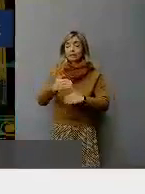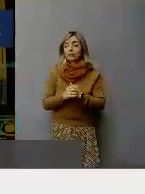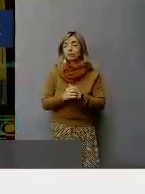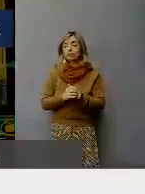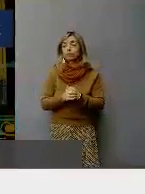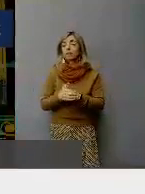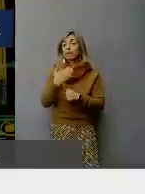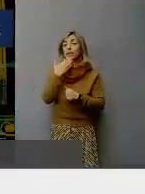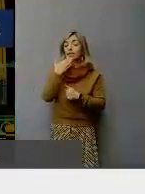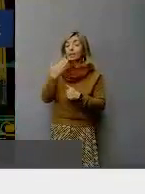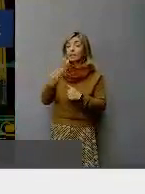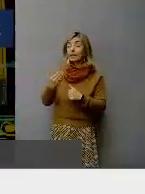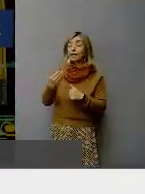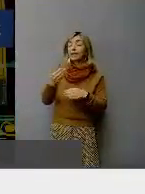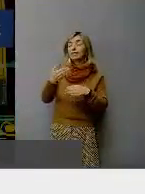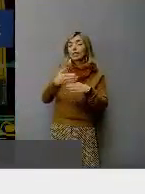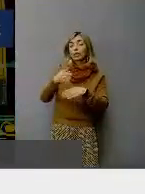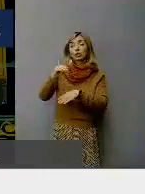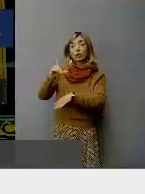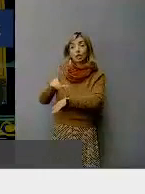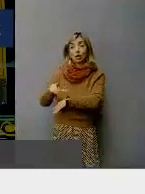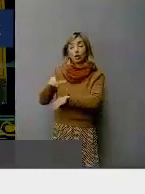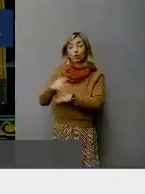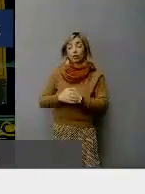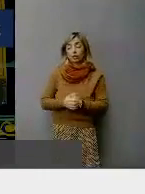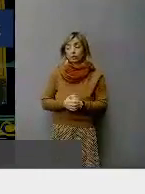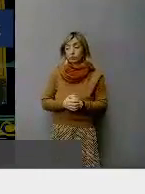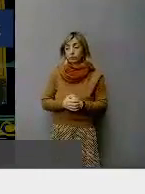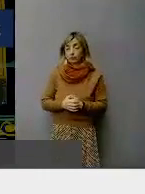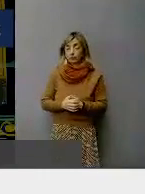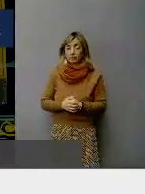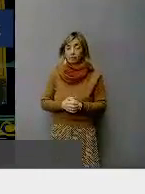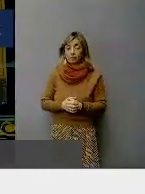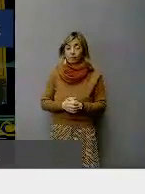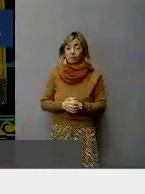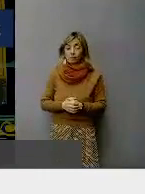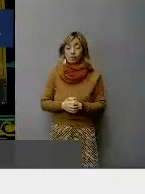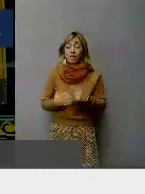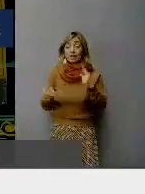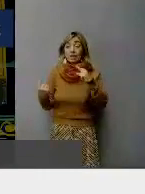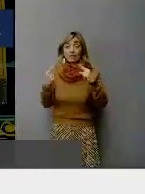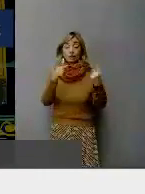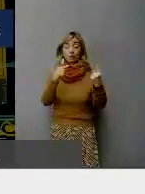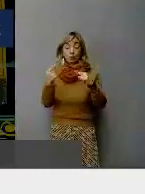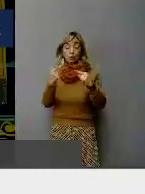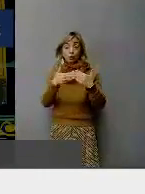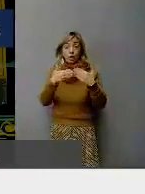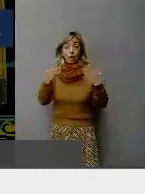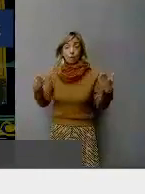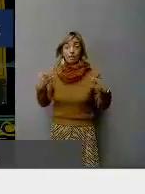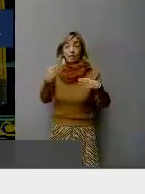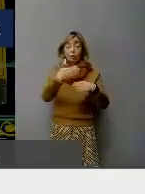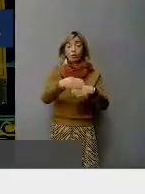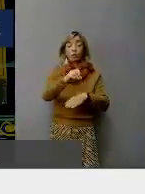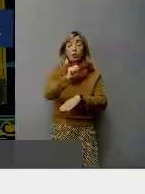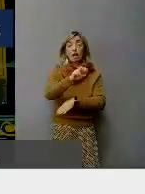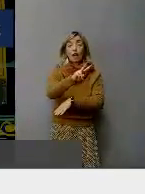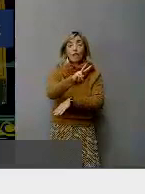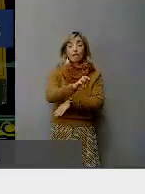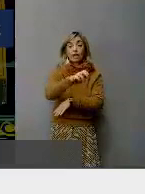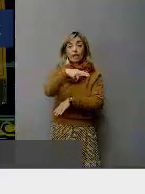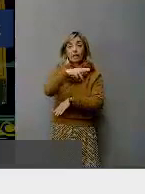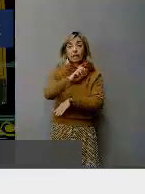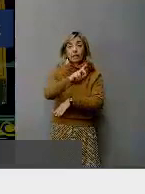grazie a lei consigliera nodi all'ora discussione aperta consigliera evidente si è prenotato primo è la